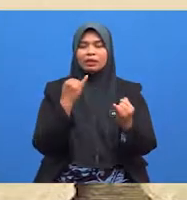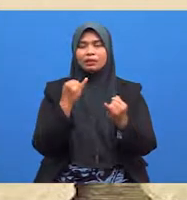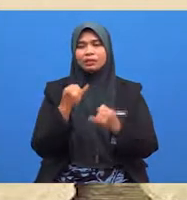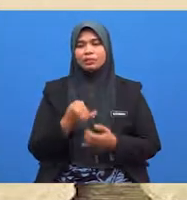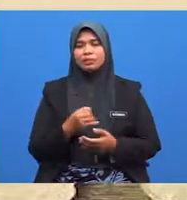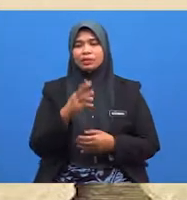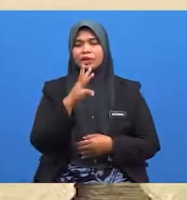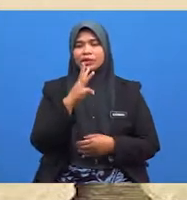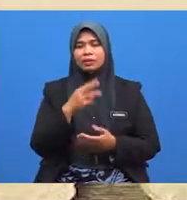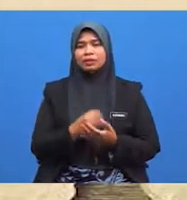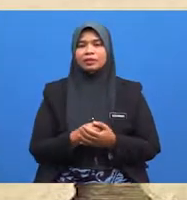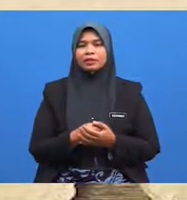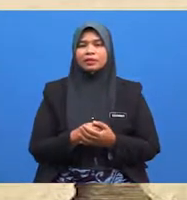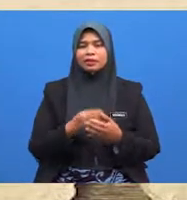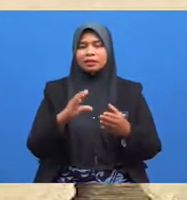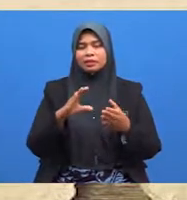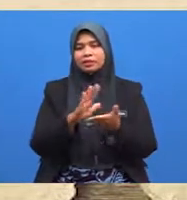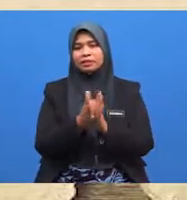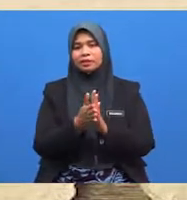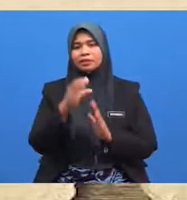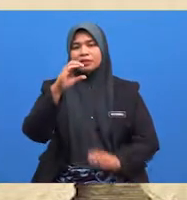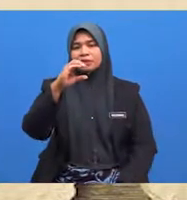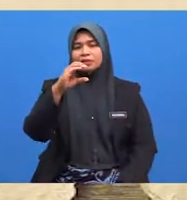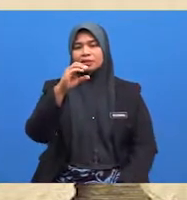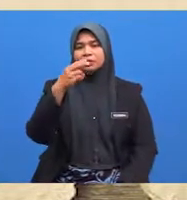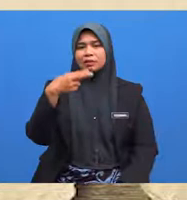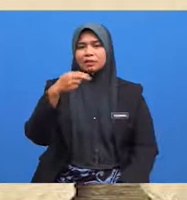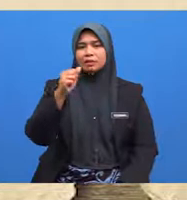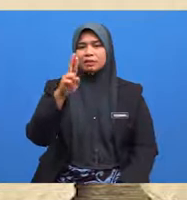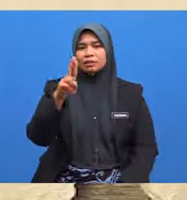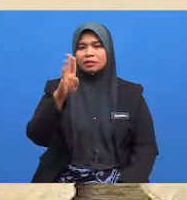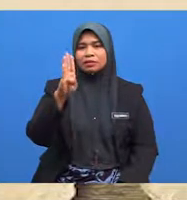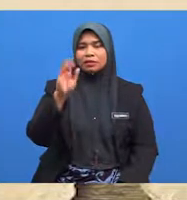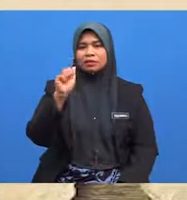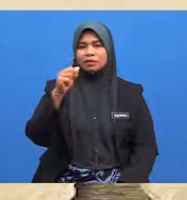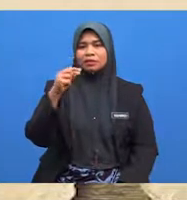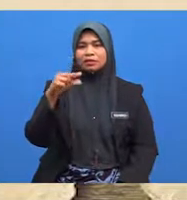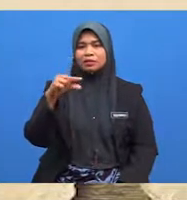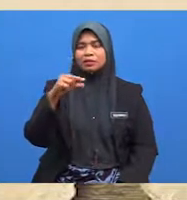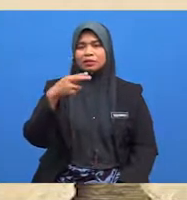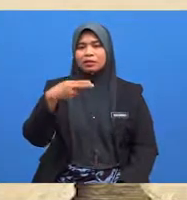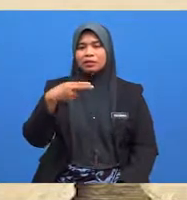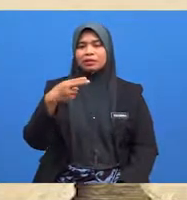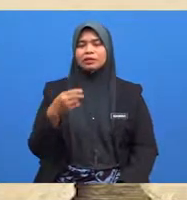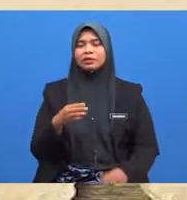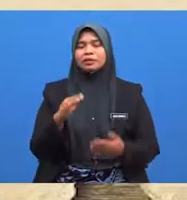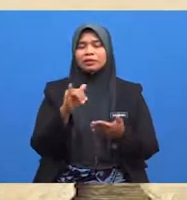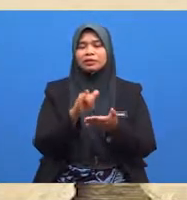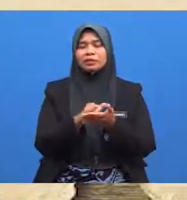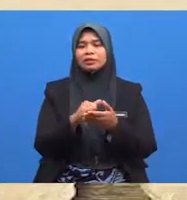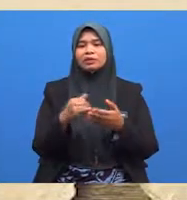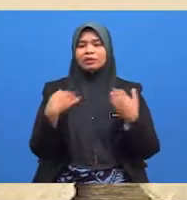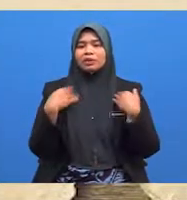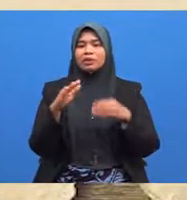bahagian tengah yang dihubungkan dengan empat lajur saliran air. Justru cabak